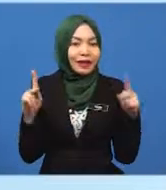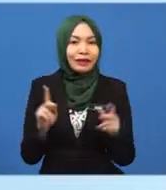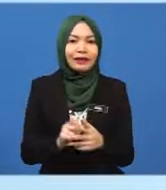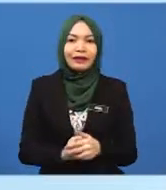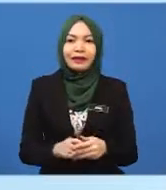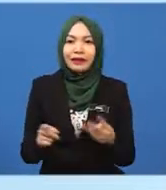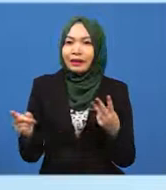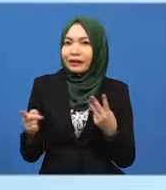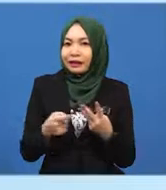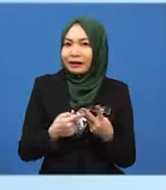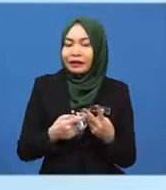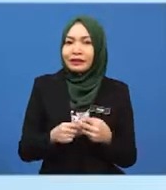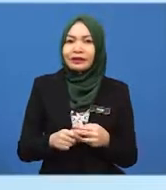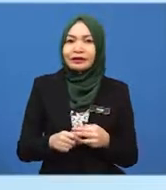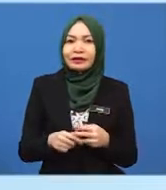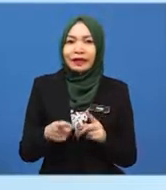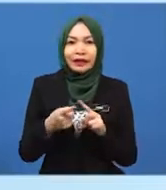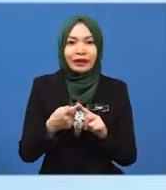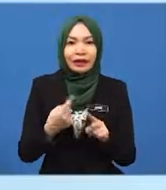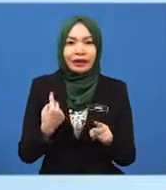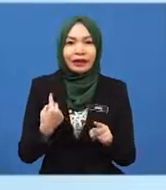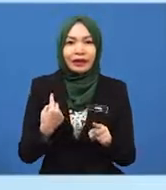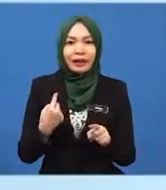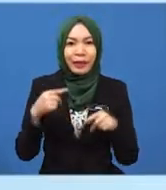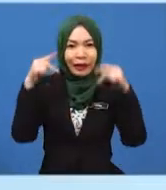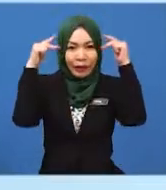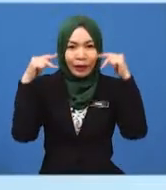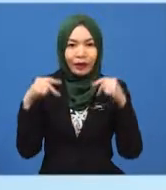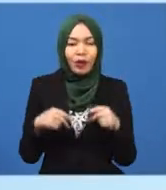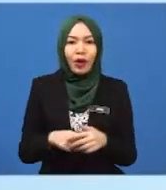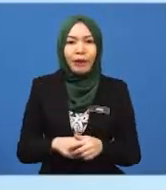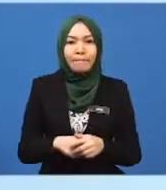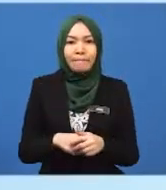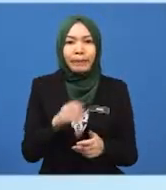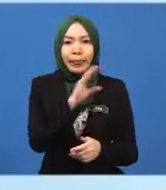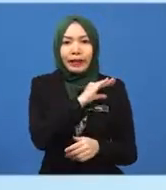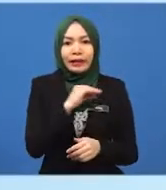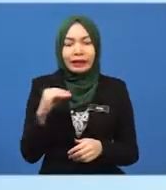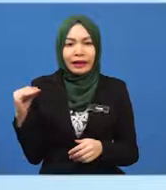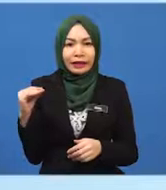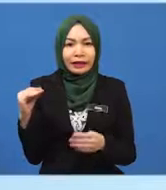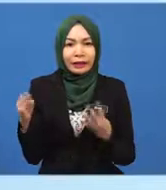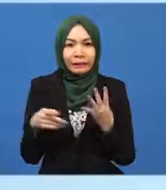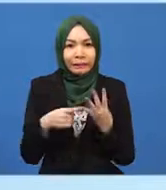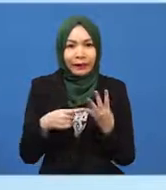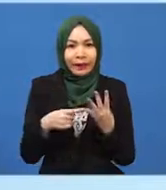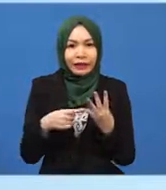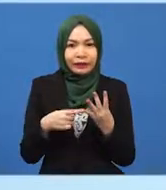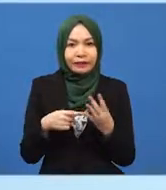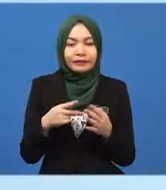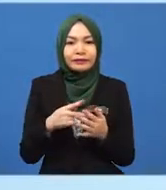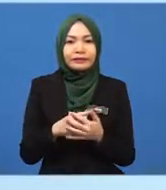Yang ketiga, daripada peguam. Dan keempat, ke ipoh.